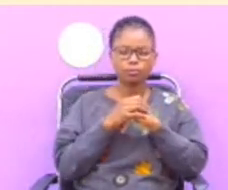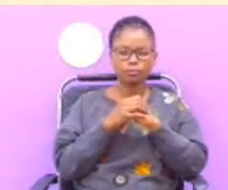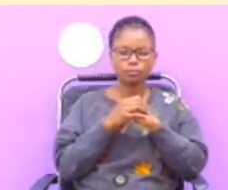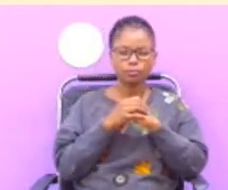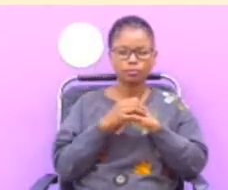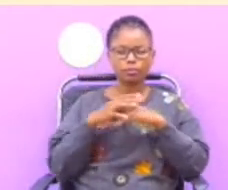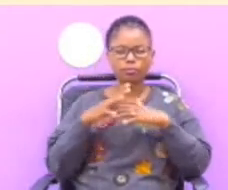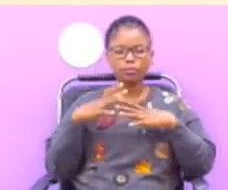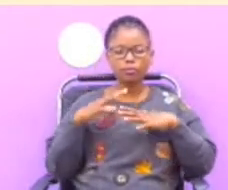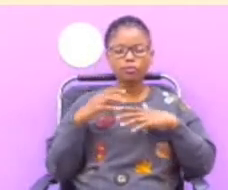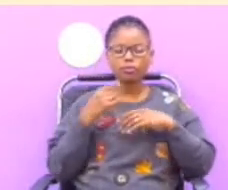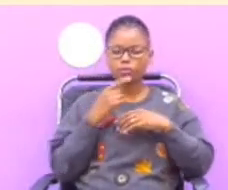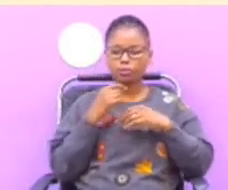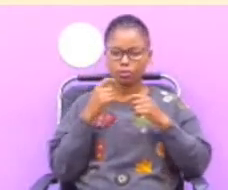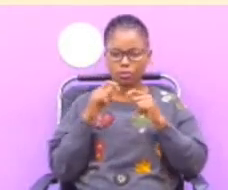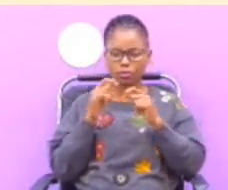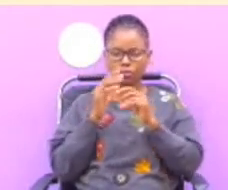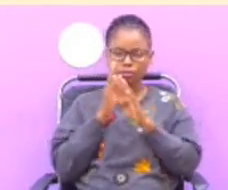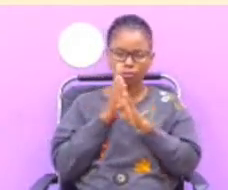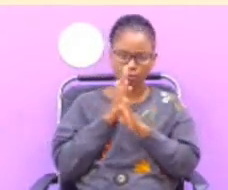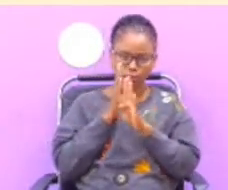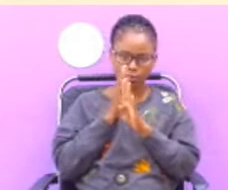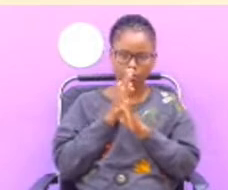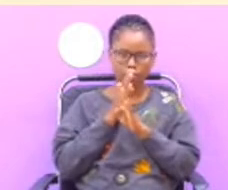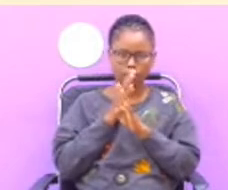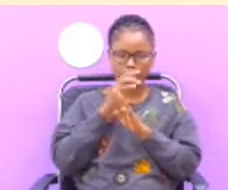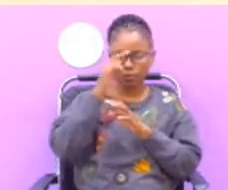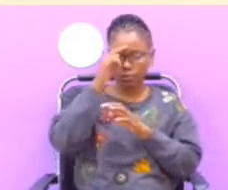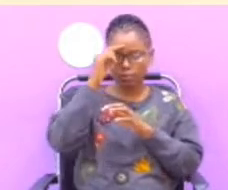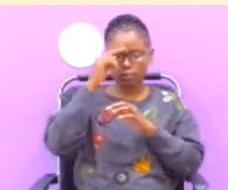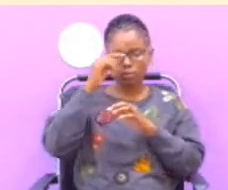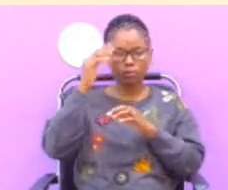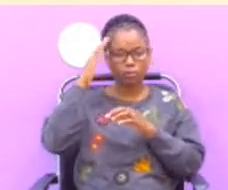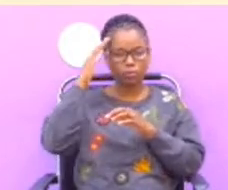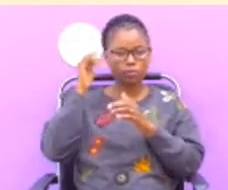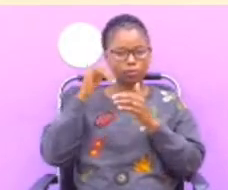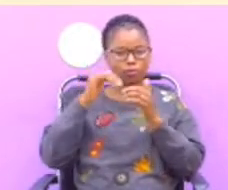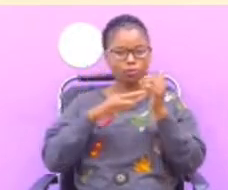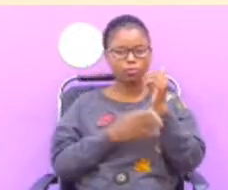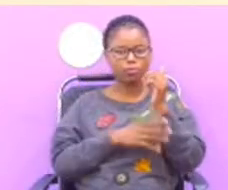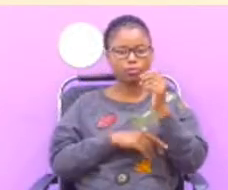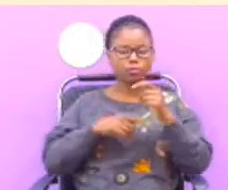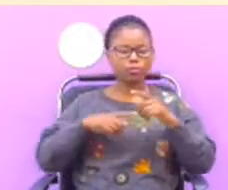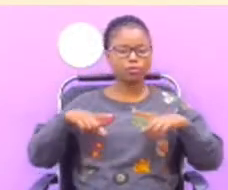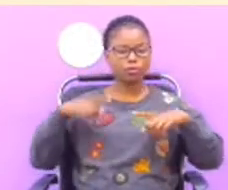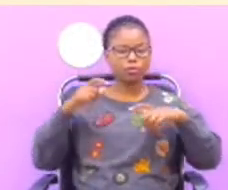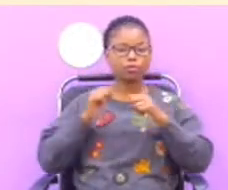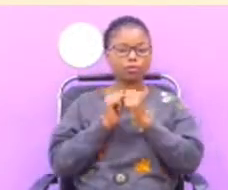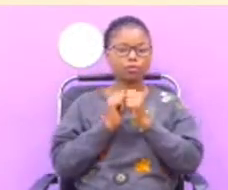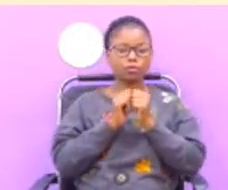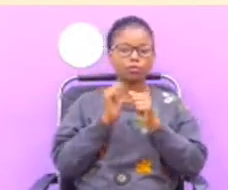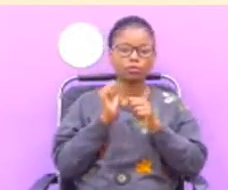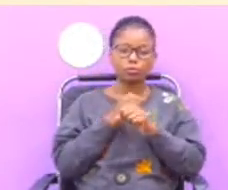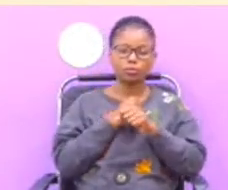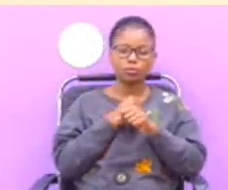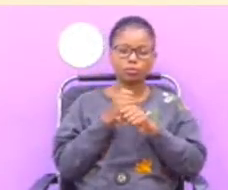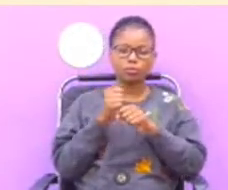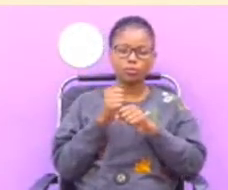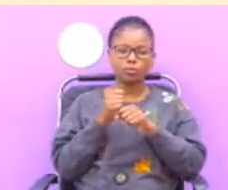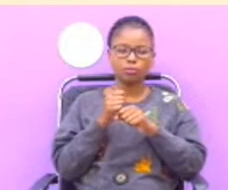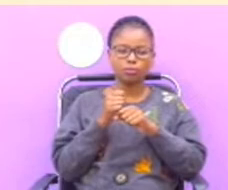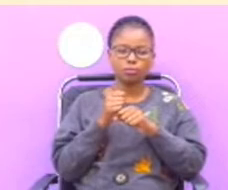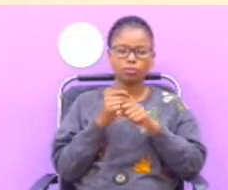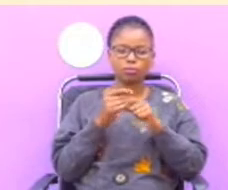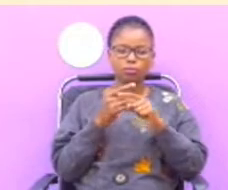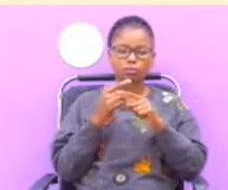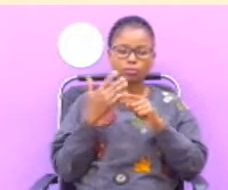makĩgeria kwĩhitha tondũ nĩ maramenya ũũru ũyũ matiĩ gũtoria twerwo nginya na mangĩkenja irima kwa ngoma marĩtũrĩkanie guoko kwa Ngai